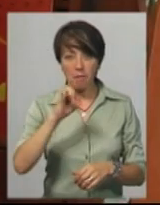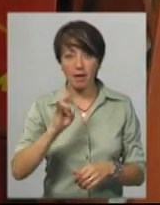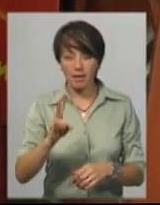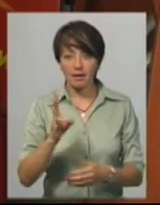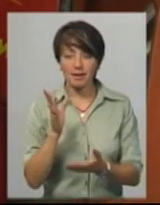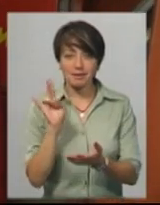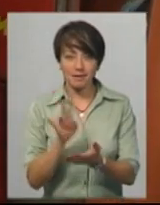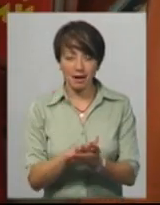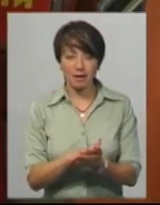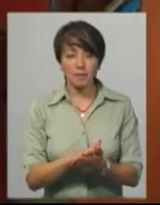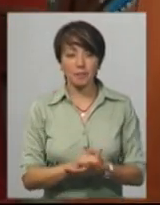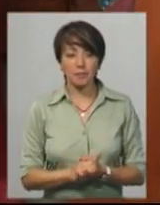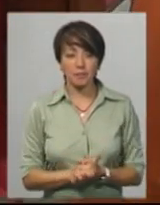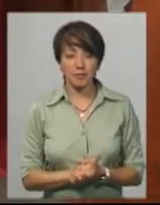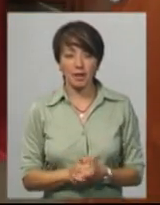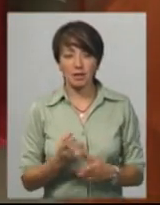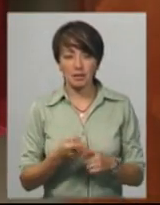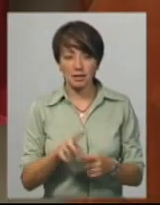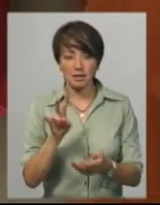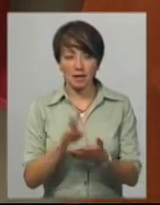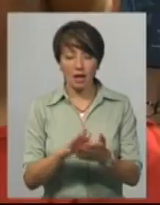В нього є стійкий образ.